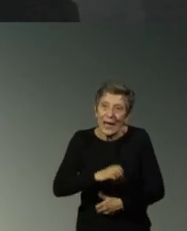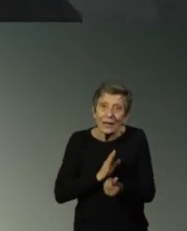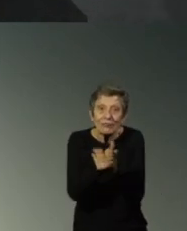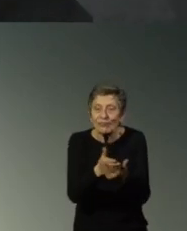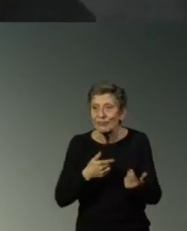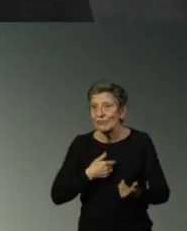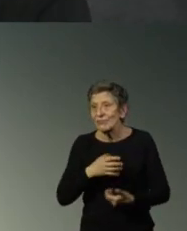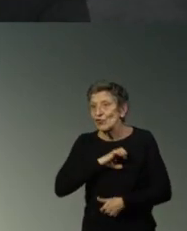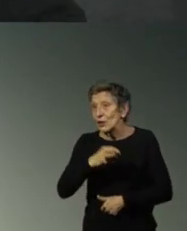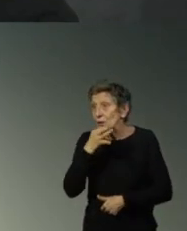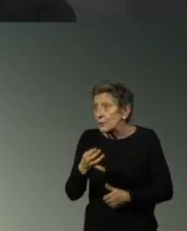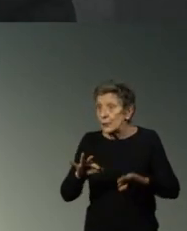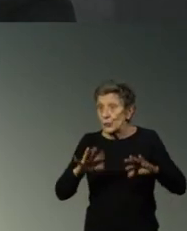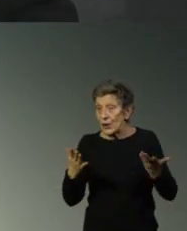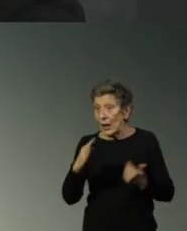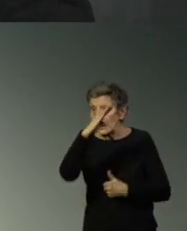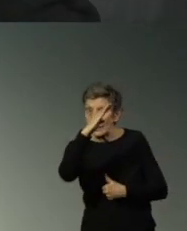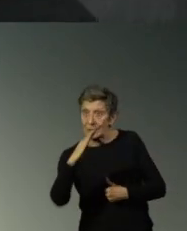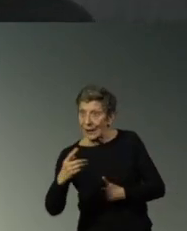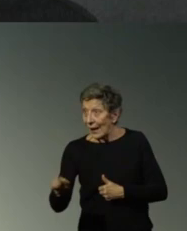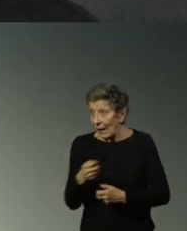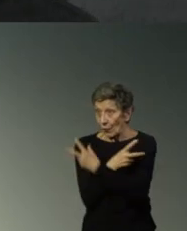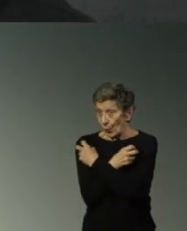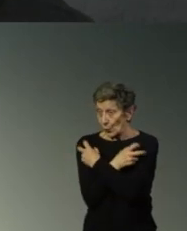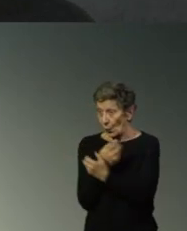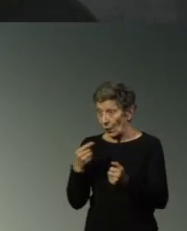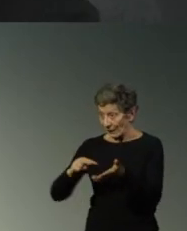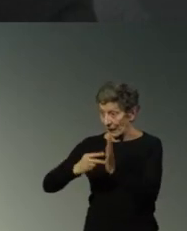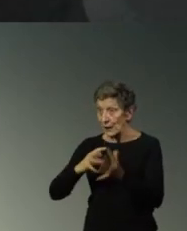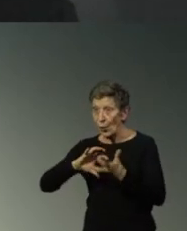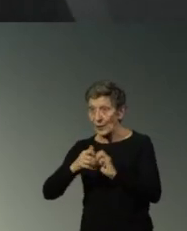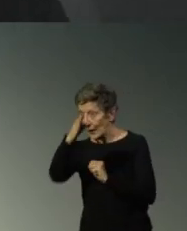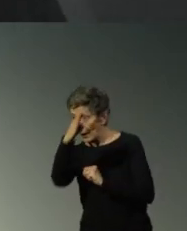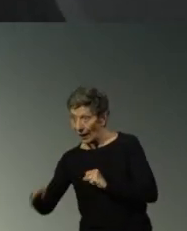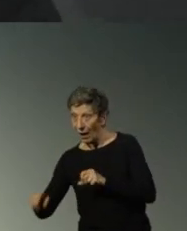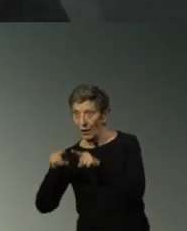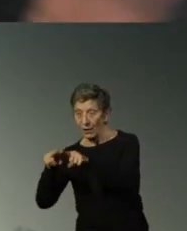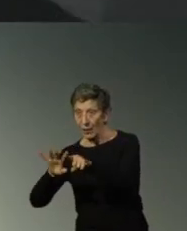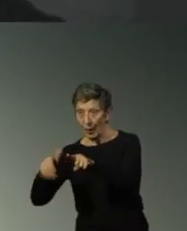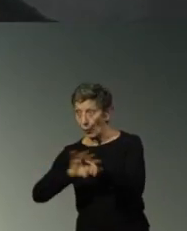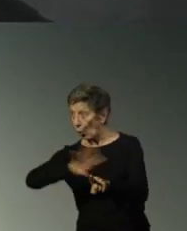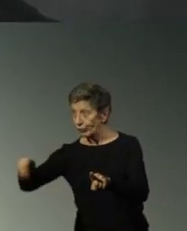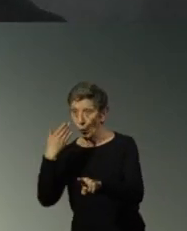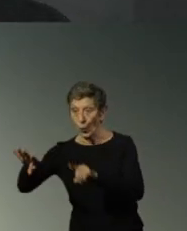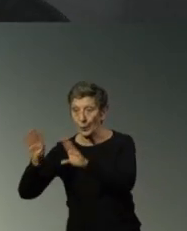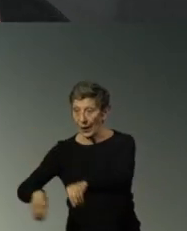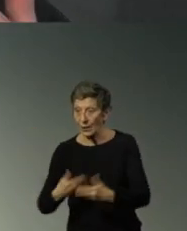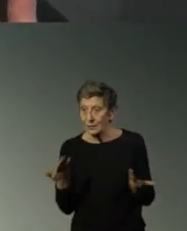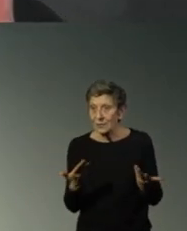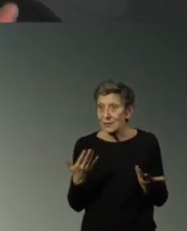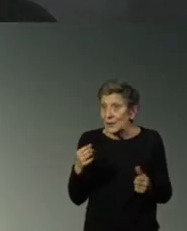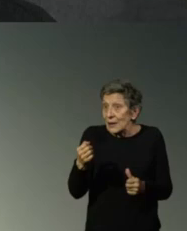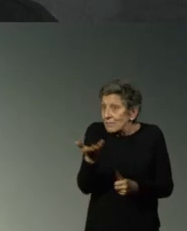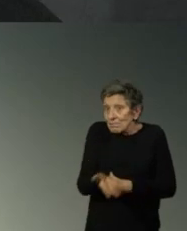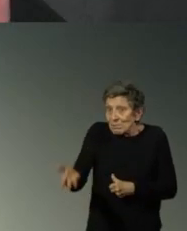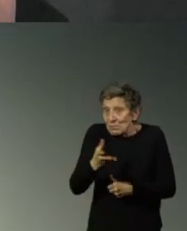si techniquement élever, on va garder ce terme pour faire simple, des moutons à cet endroit-là, c'est trop compliqué, peut-être on peut arrêter de le faire à cet endroit-là. Et ça, c'était inentendable. C'est-à-dire,